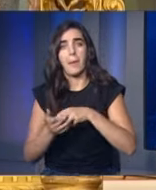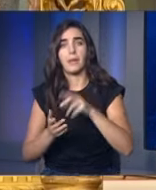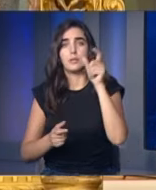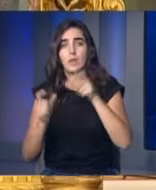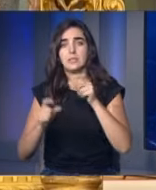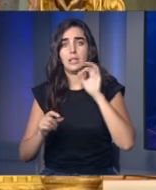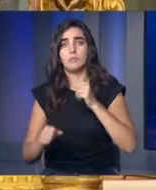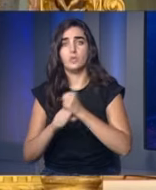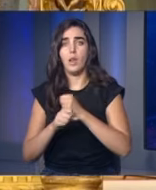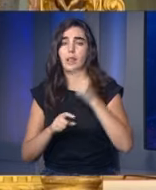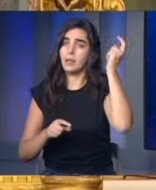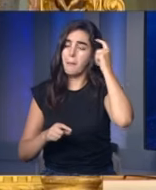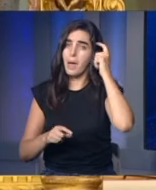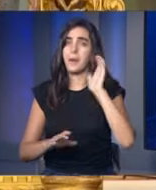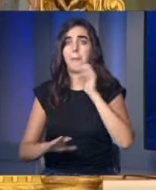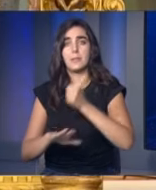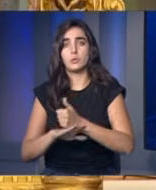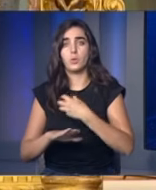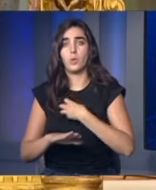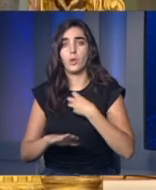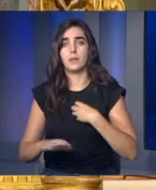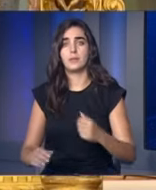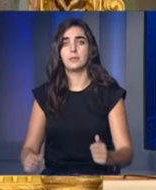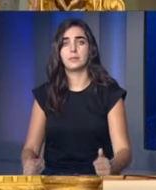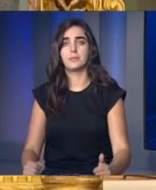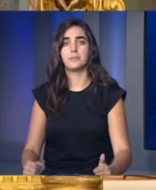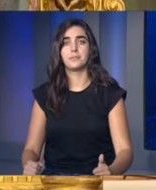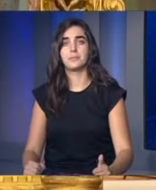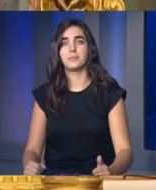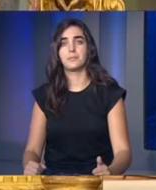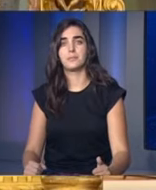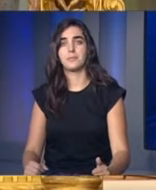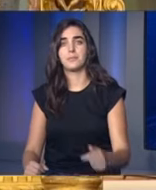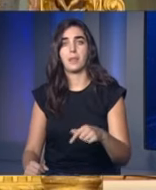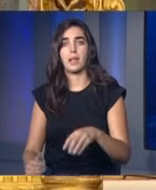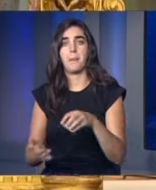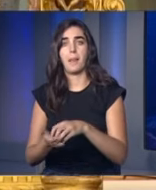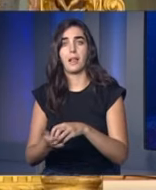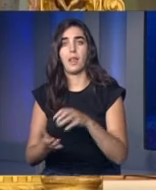وتفريغ مؤسساتها وفي طليعتها رئاسة الجمهورية